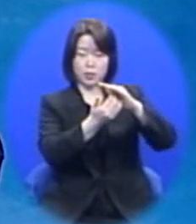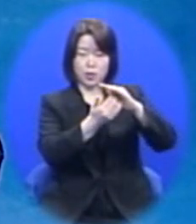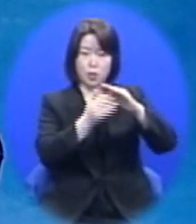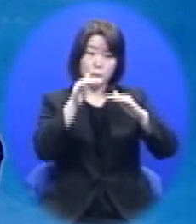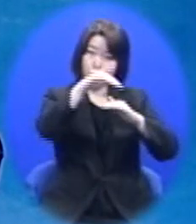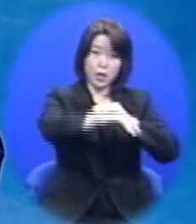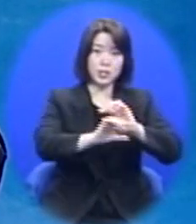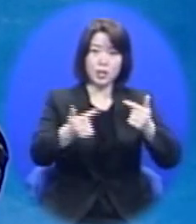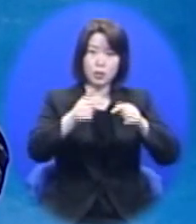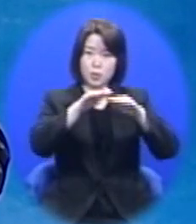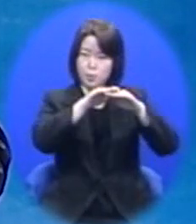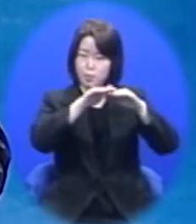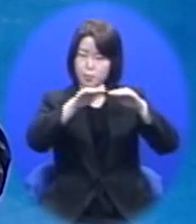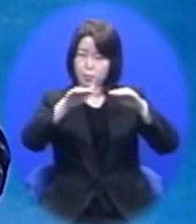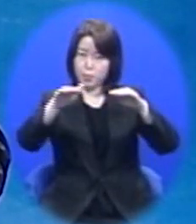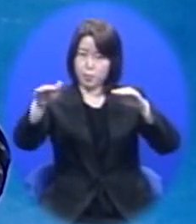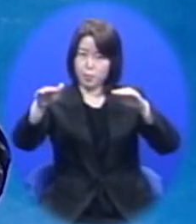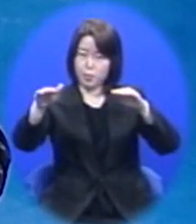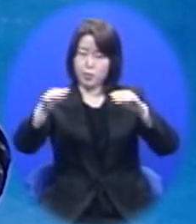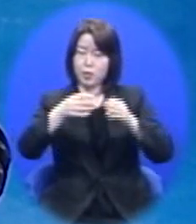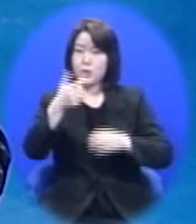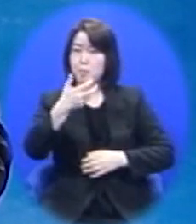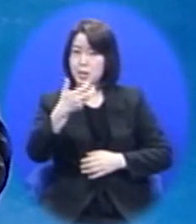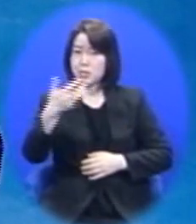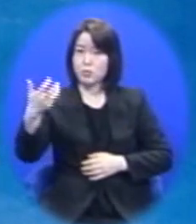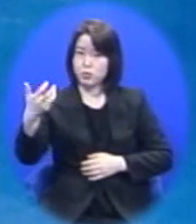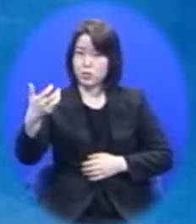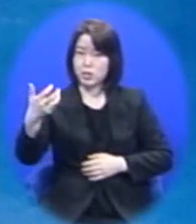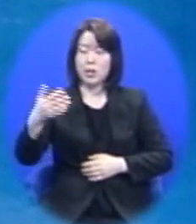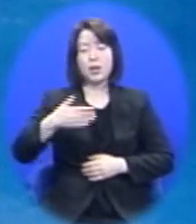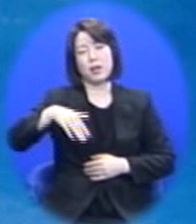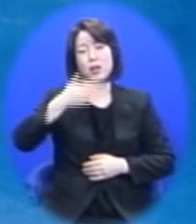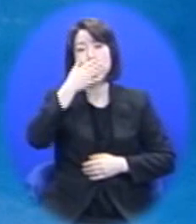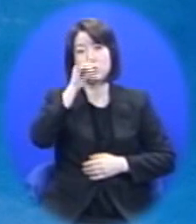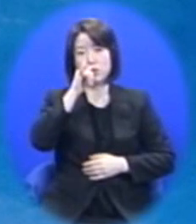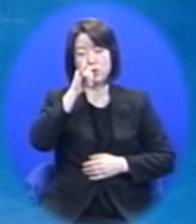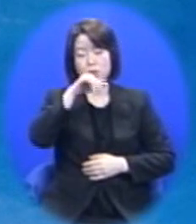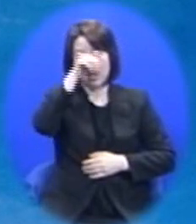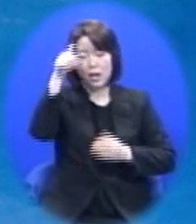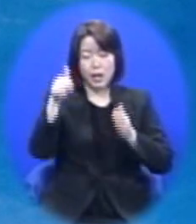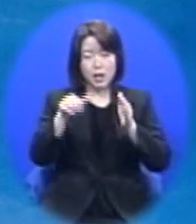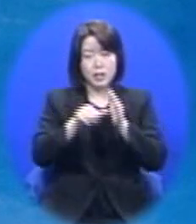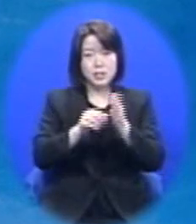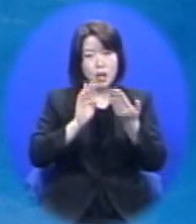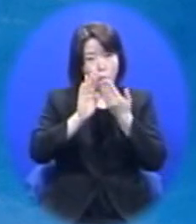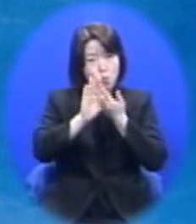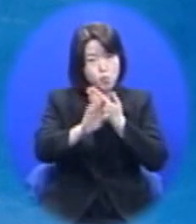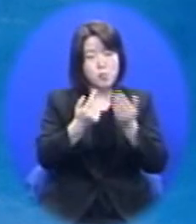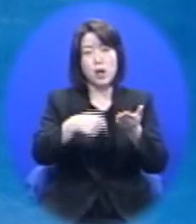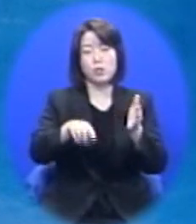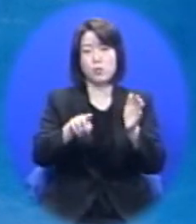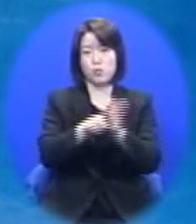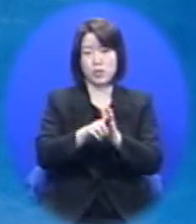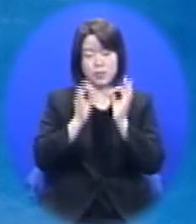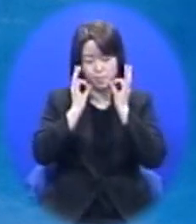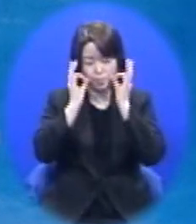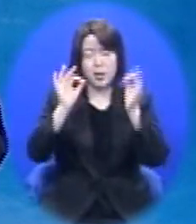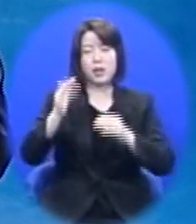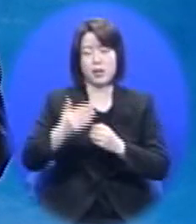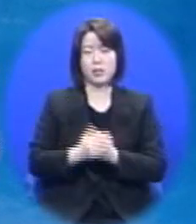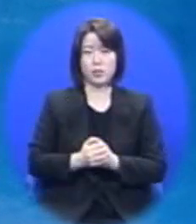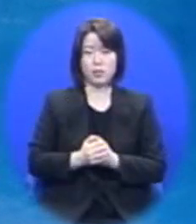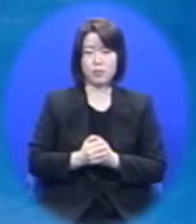있다. 인생 후반기 영역을 위해서 노력해야 한다. 저는 올해로 한국